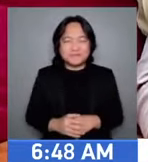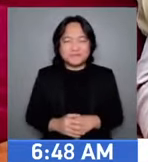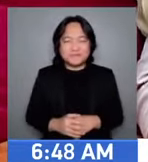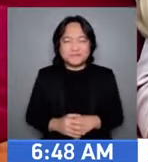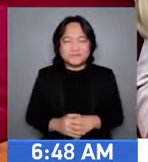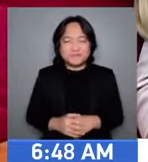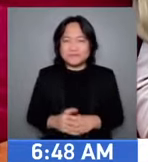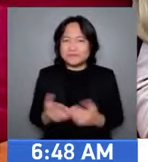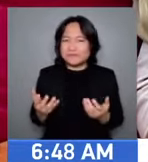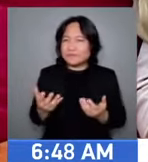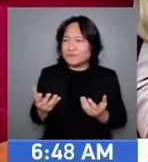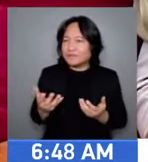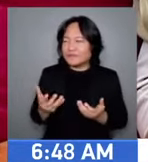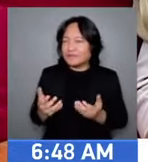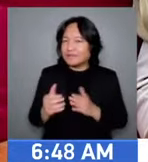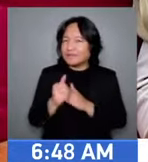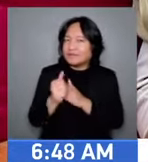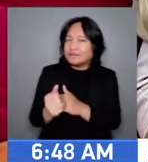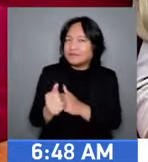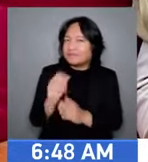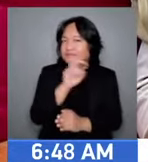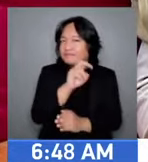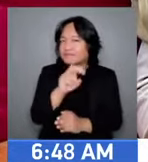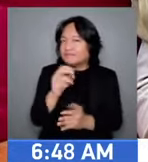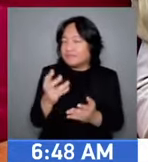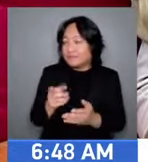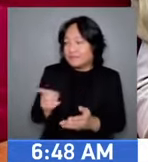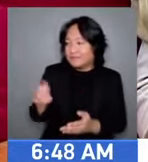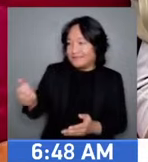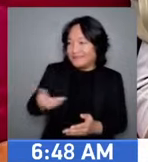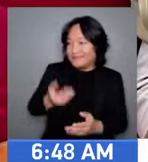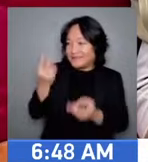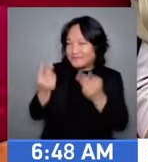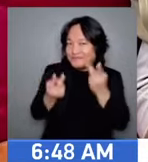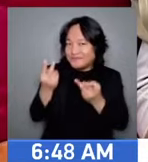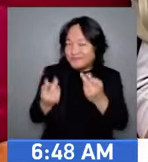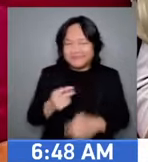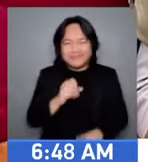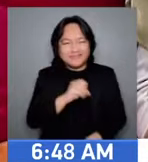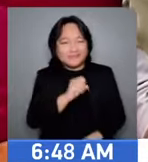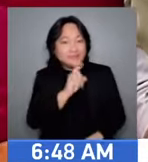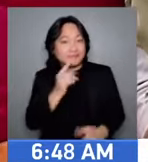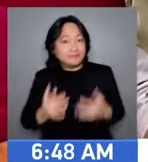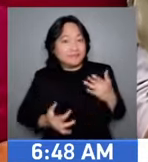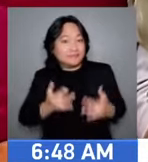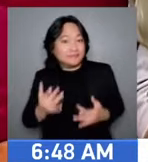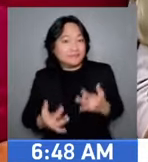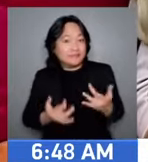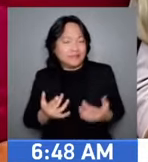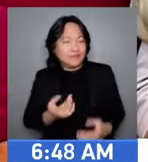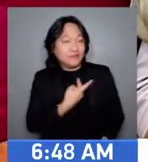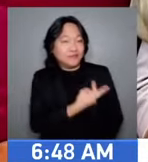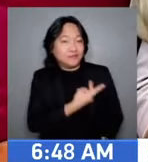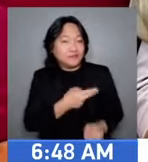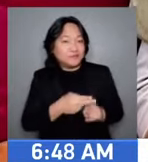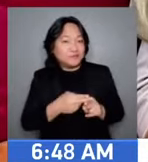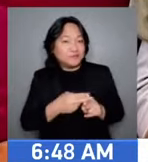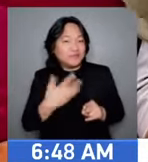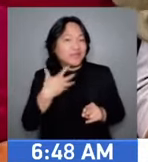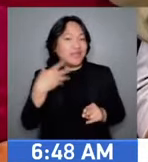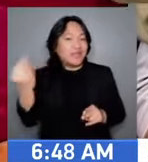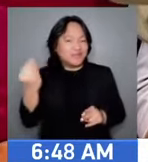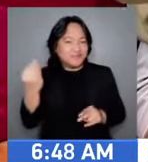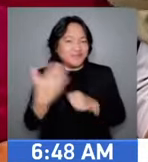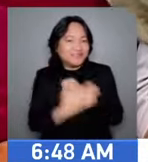eh, bisita ka lang dito ngayon. Excited nga ako, oo nga, excited nga ako sa out of the country nating dalawa. Wow. Masaya to, marunong to lumangoy, Tita